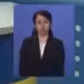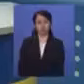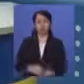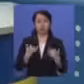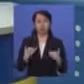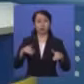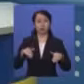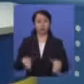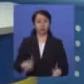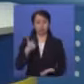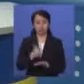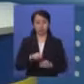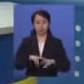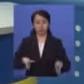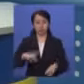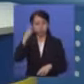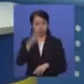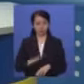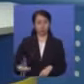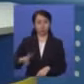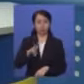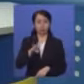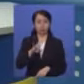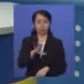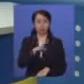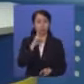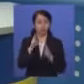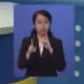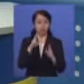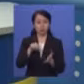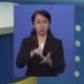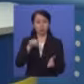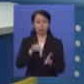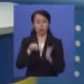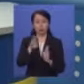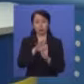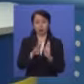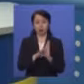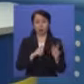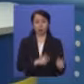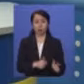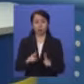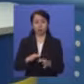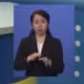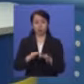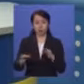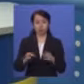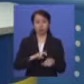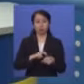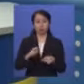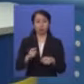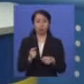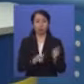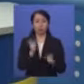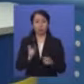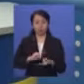сегодня под председательством премьер-министра аскара мамина состоялось совещание с участниками программы подготовки отраслевых менеджеров по управлению